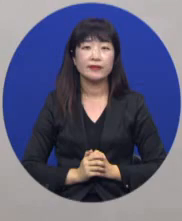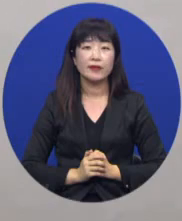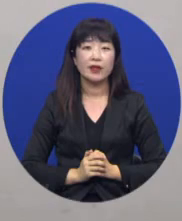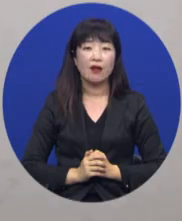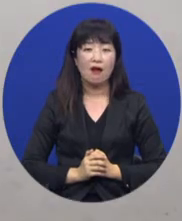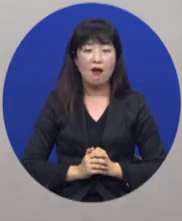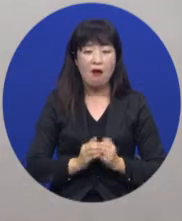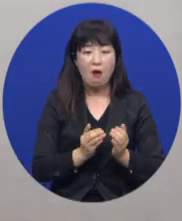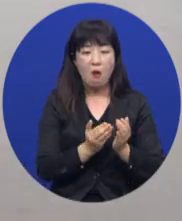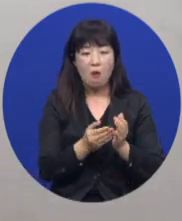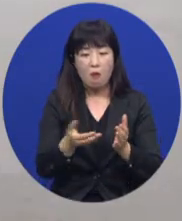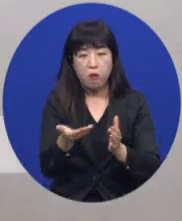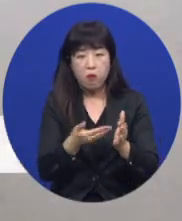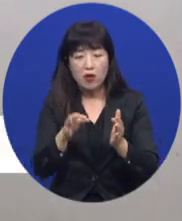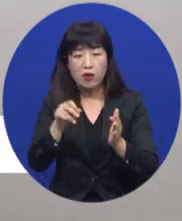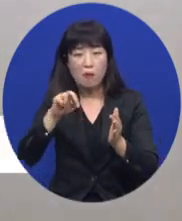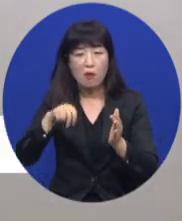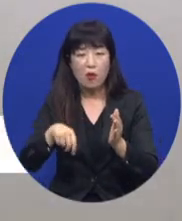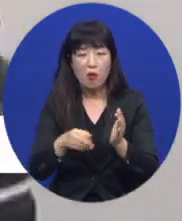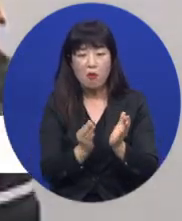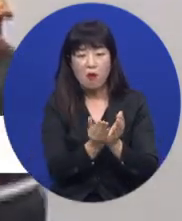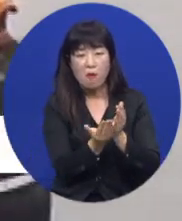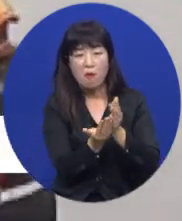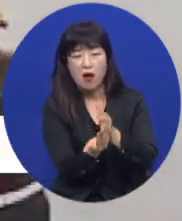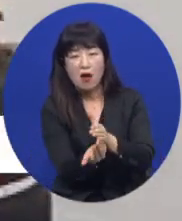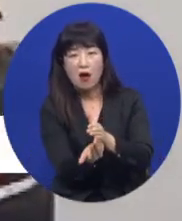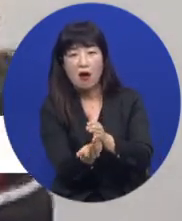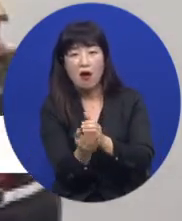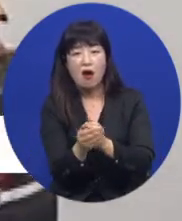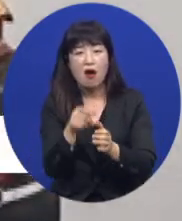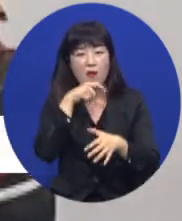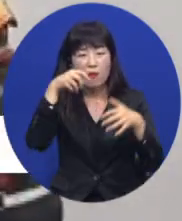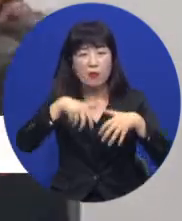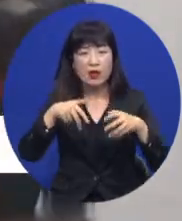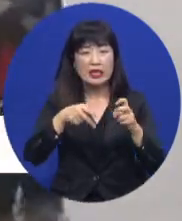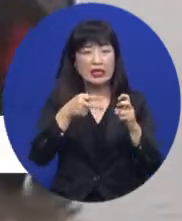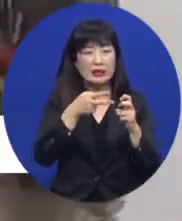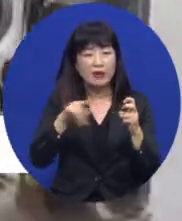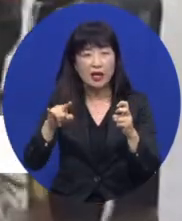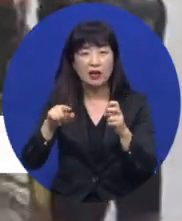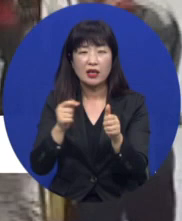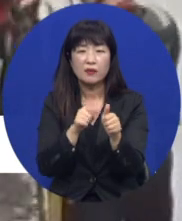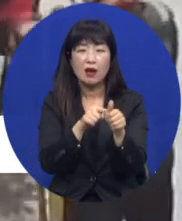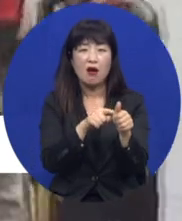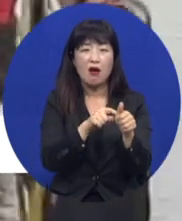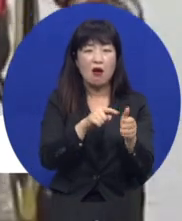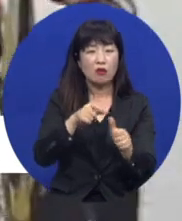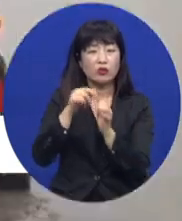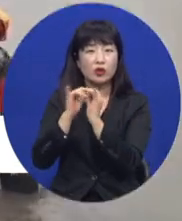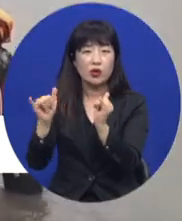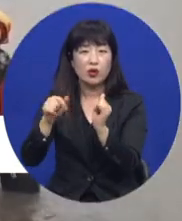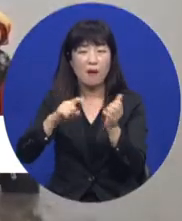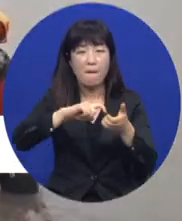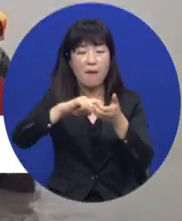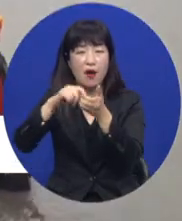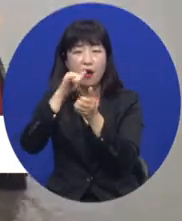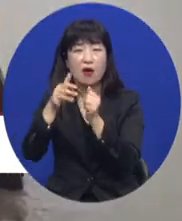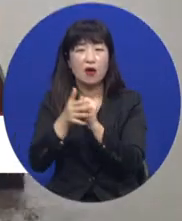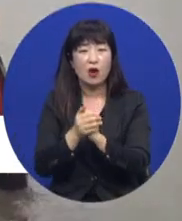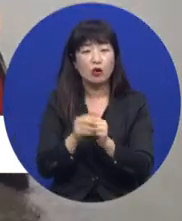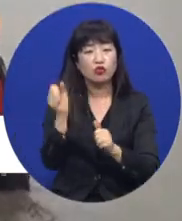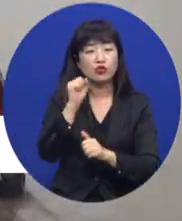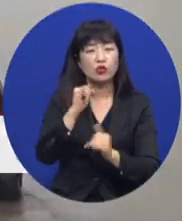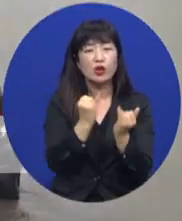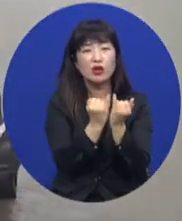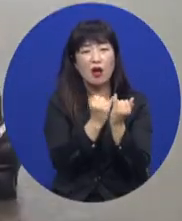연못에 빠져 옆으로 뒤집힌 차량 한데 빗속에 20대 남성이 구조대원 의 도움을 받아 빠져 나오고 뒤이어 운전자인